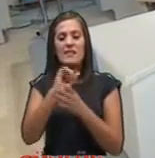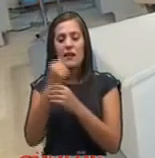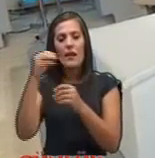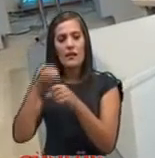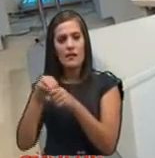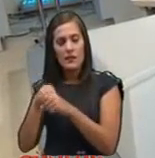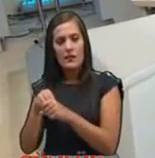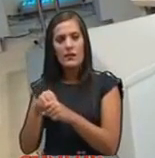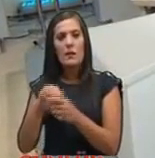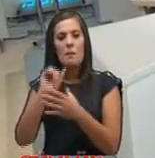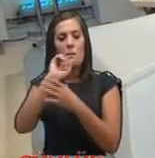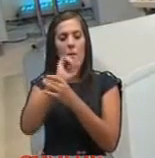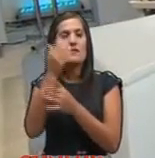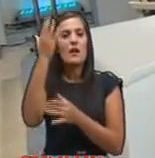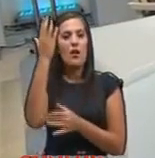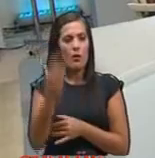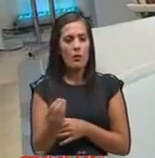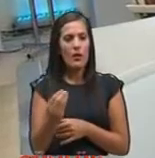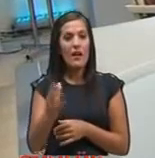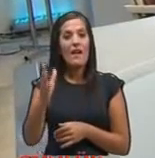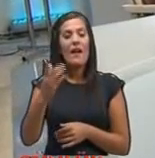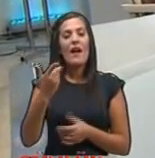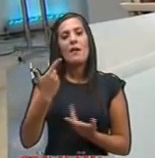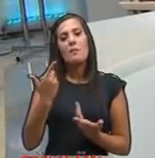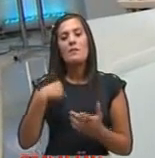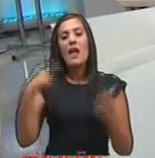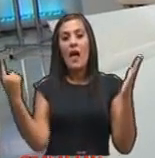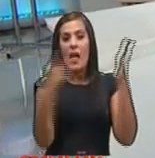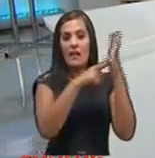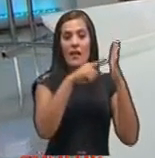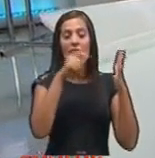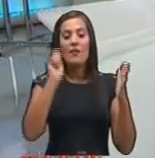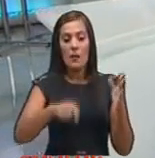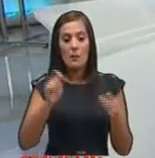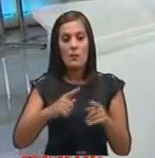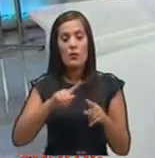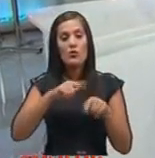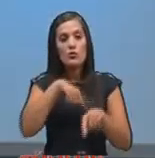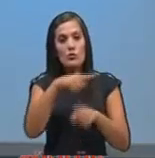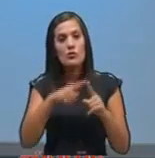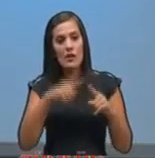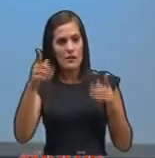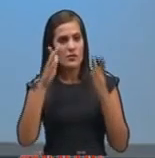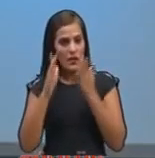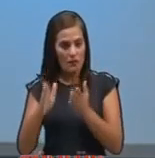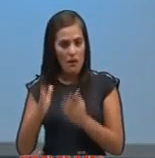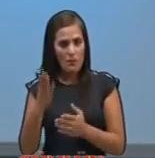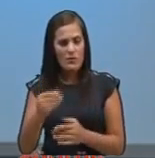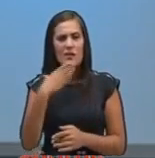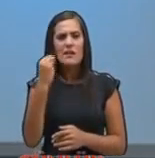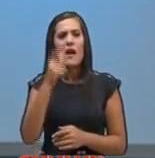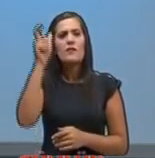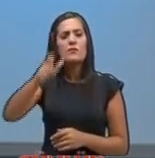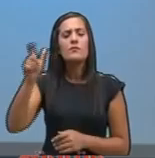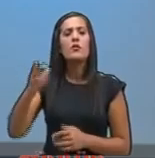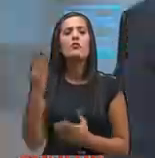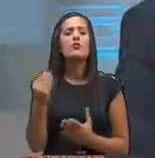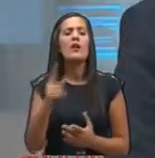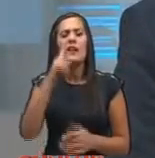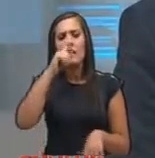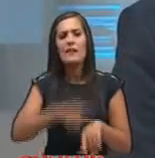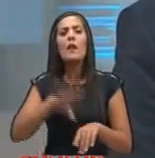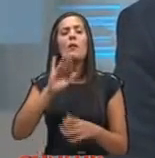sanatı meslek olarak vaat edebilme sürecini devam ettirirsek gençler çok